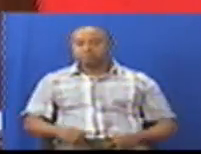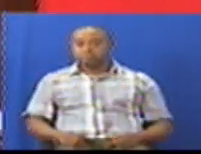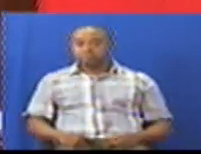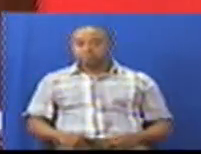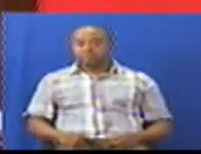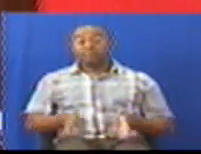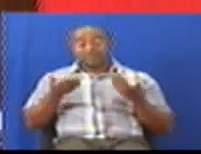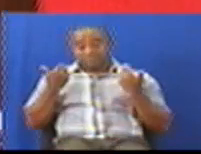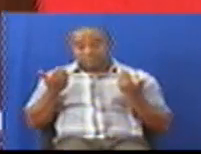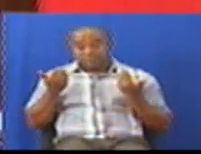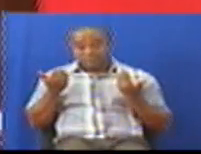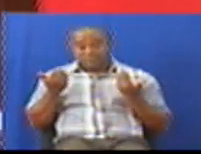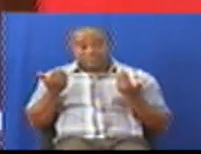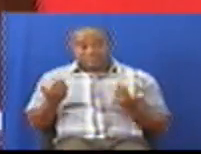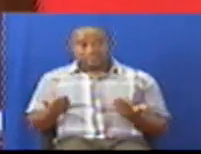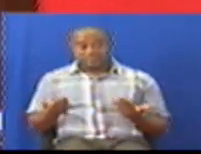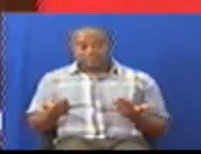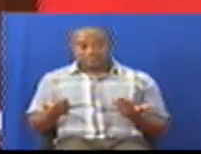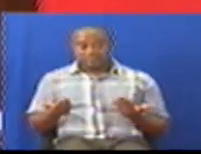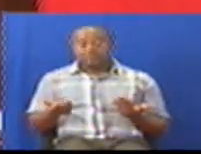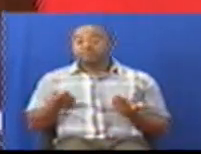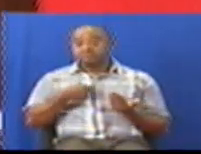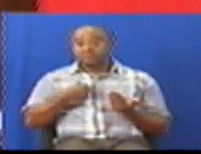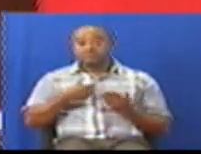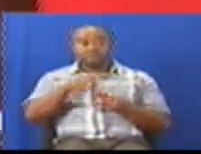niende kwenye jimbo la Makambako.